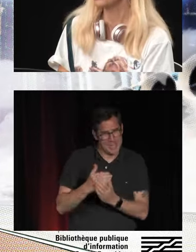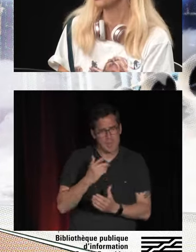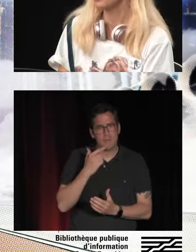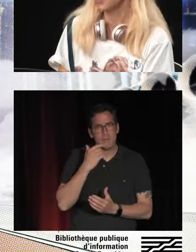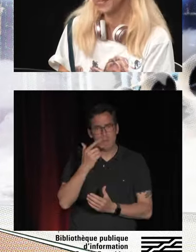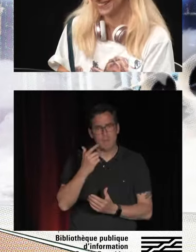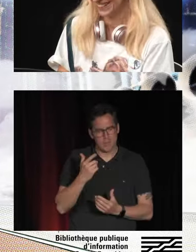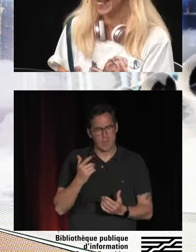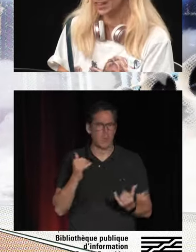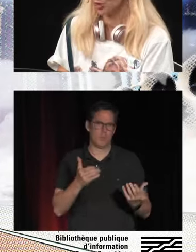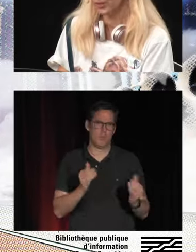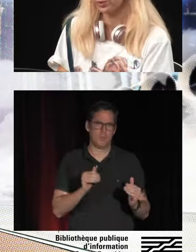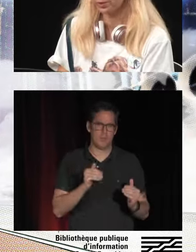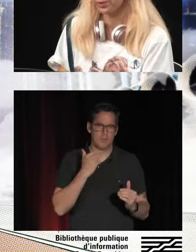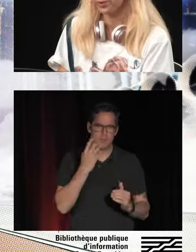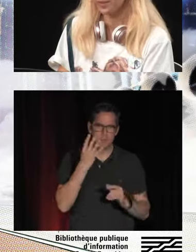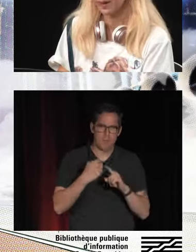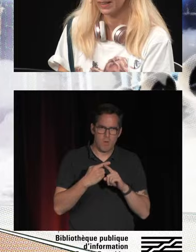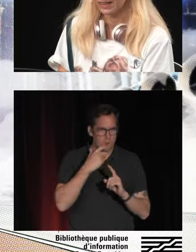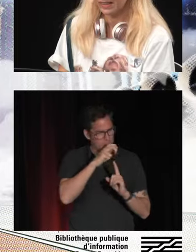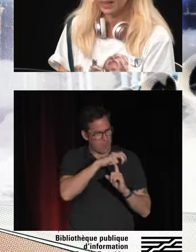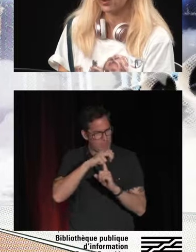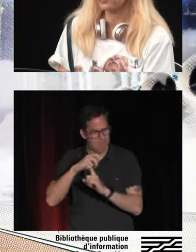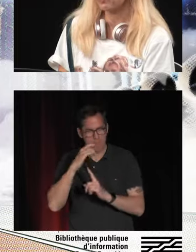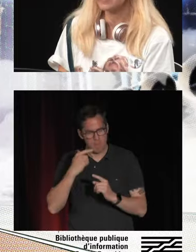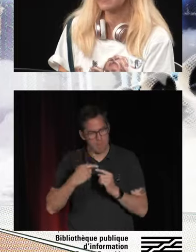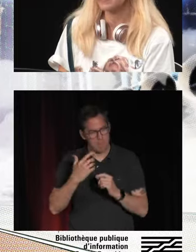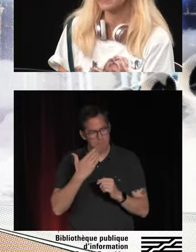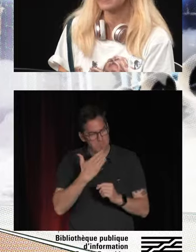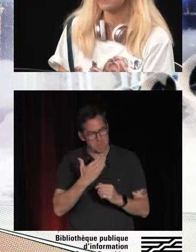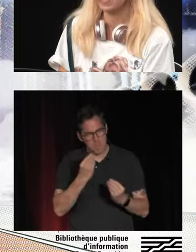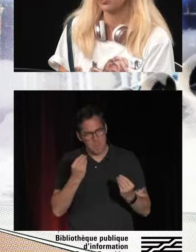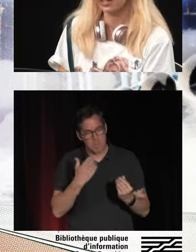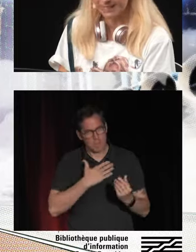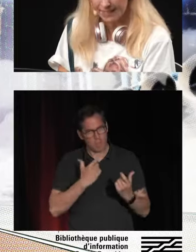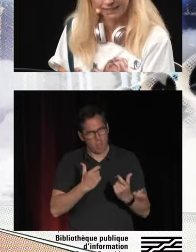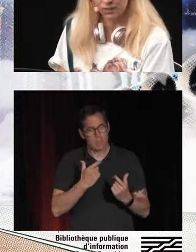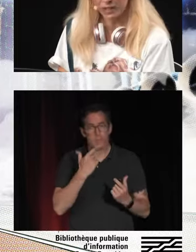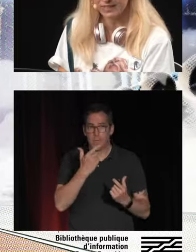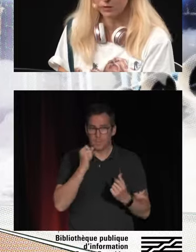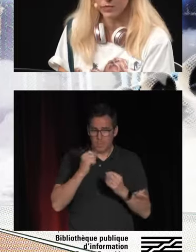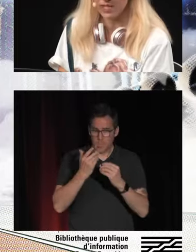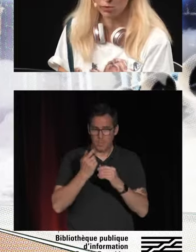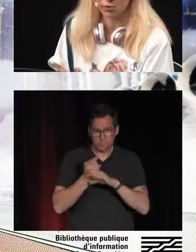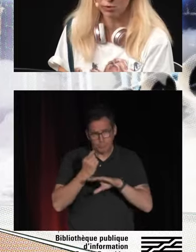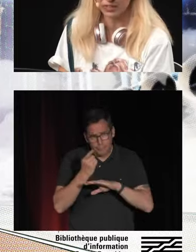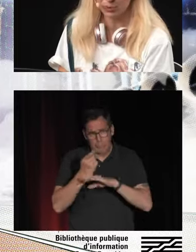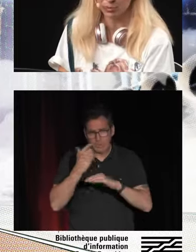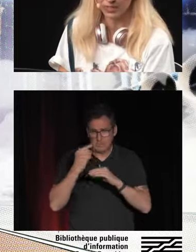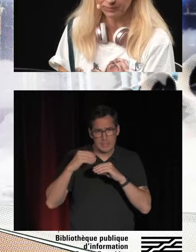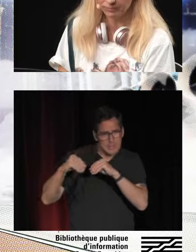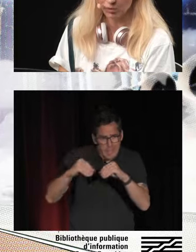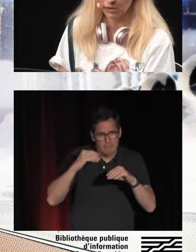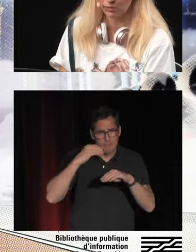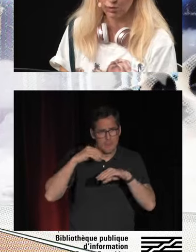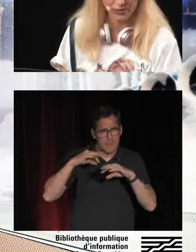Cool RNG, n'empêche. 4 champignons en une course, pas mal. Et donc, vous pouvez traverser eh bien, la terre, enfin la terre, le sable, l'eau, n'importe